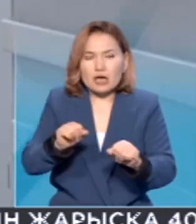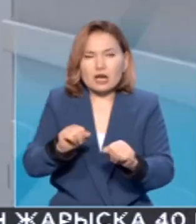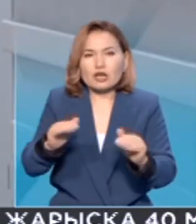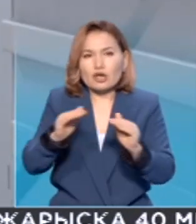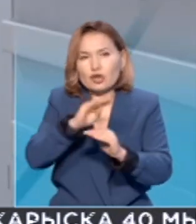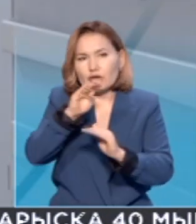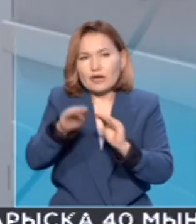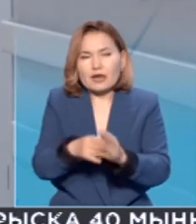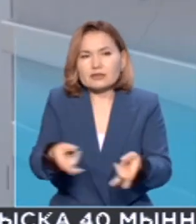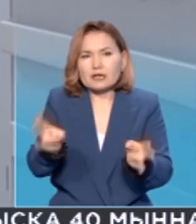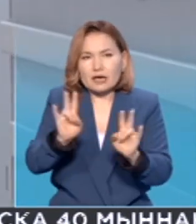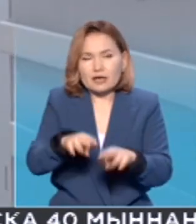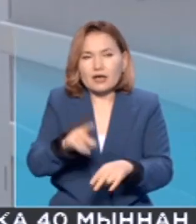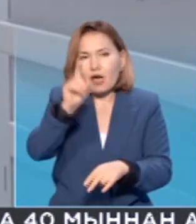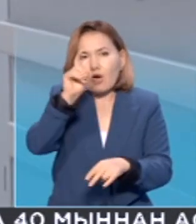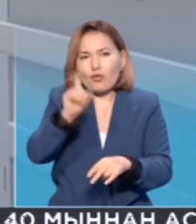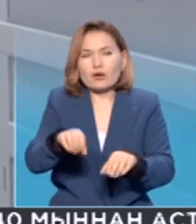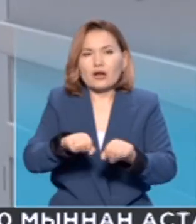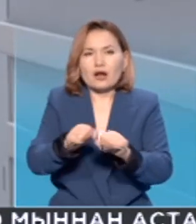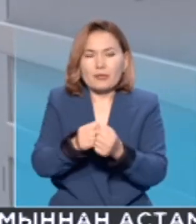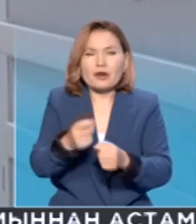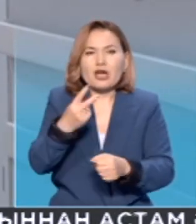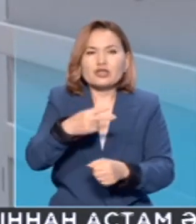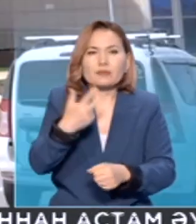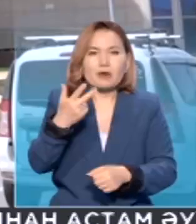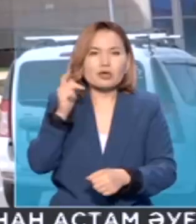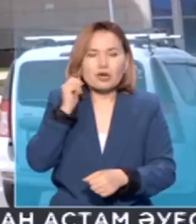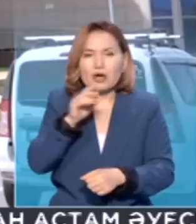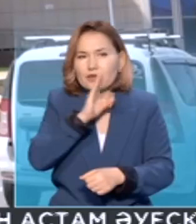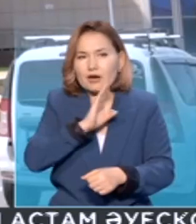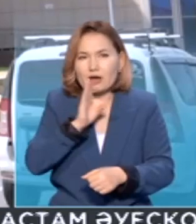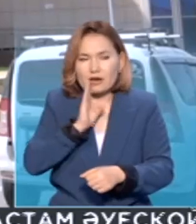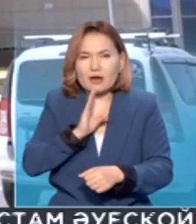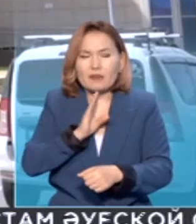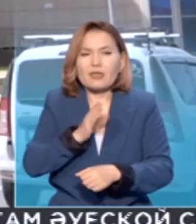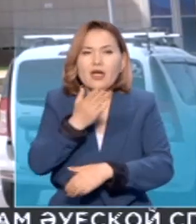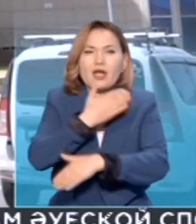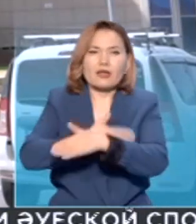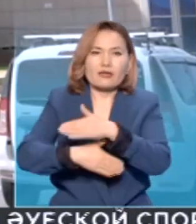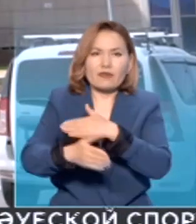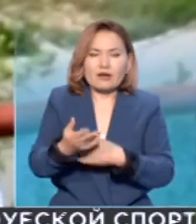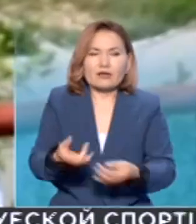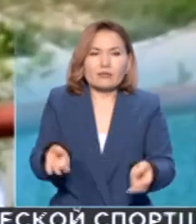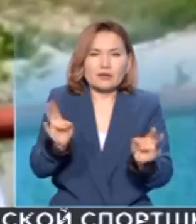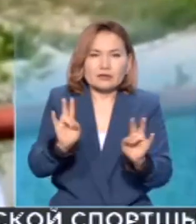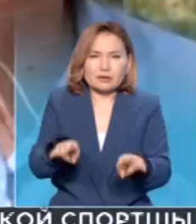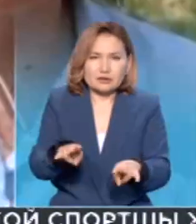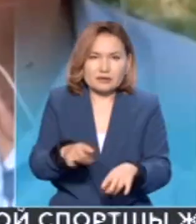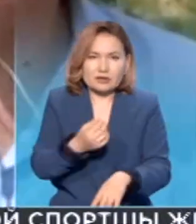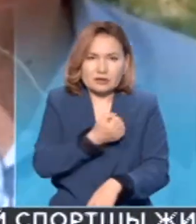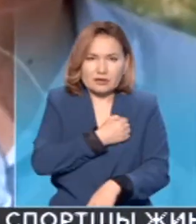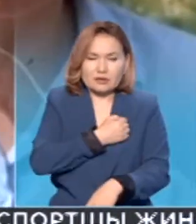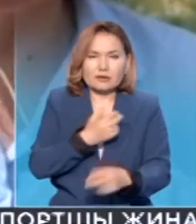астында қалып, омыртқасы зақымданған 23 жастағы әйел сау болып қалды. Дархан.